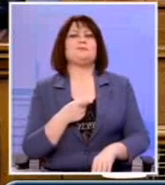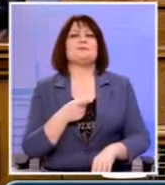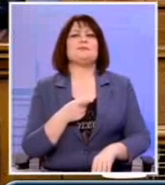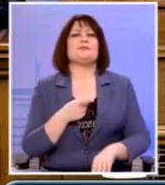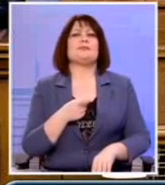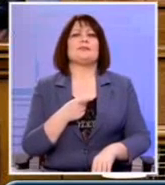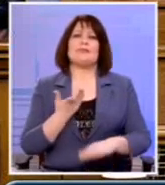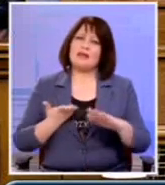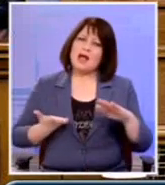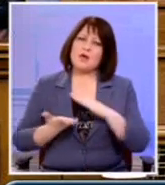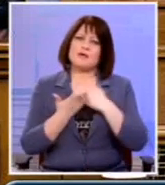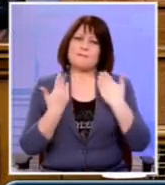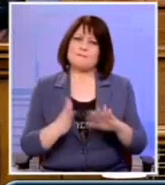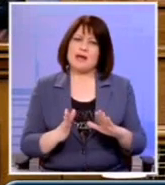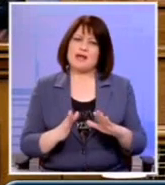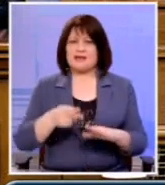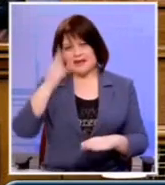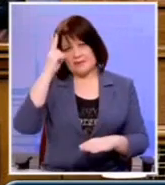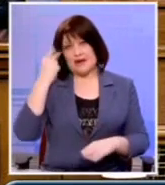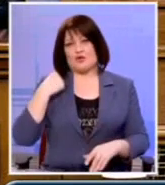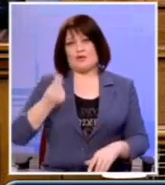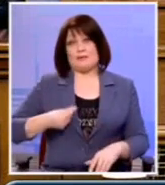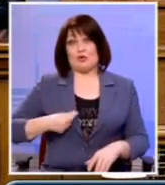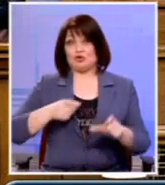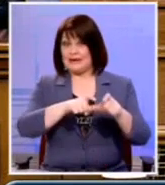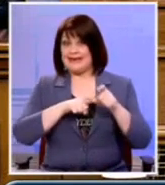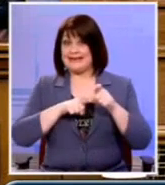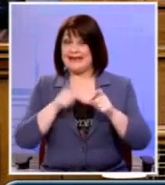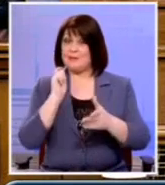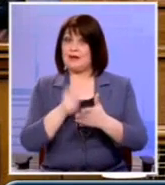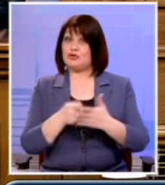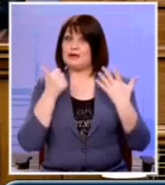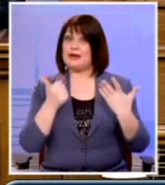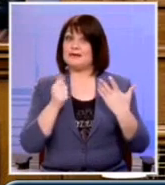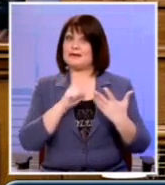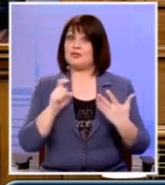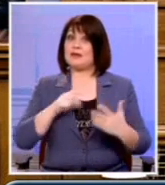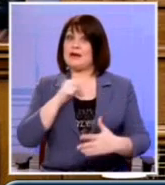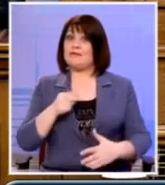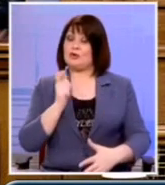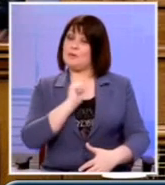με αγωγή που της έγινε από το γερμανικό δημόσιο, υποχρεώθηκε να πληρώσει 6 εκατομμύρια ευρώ